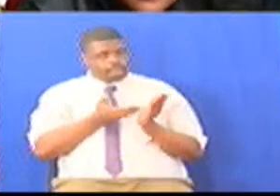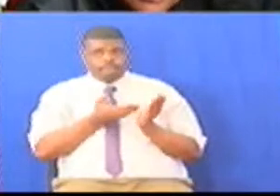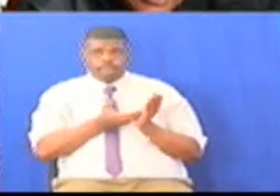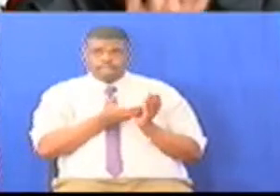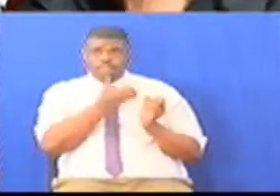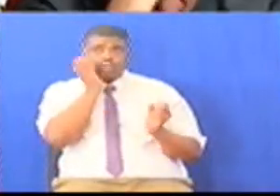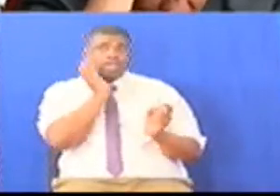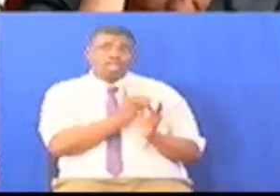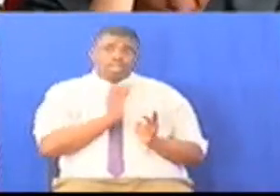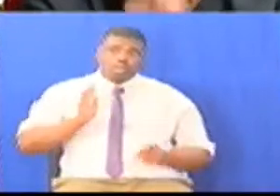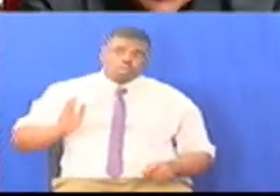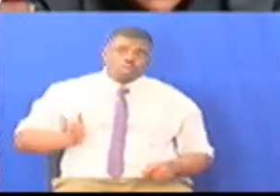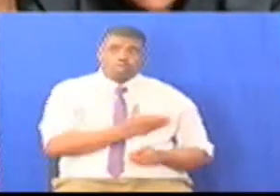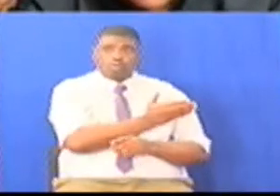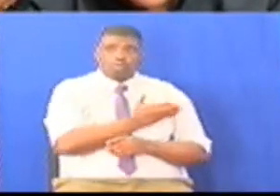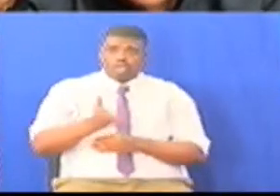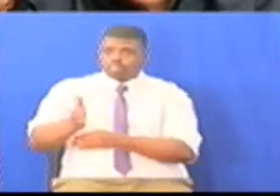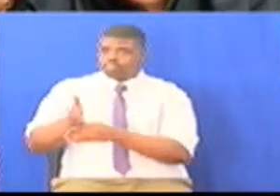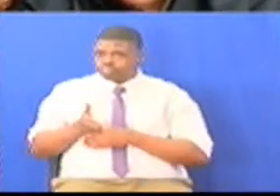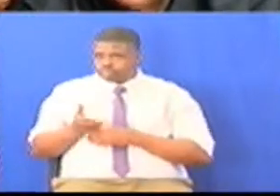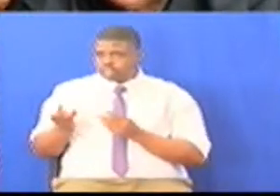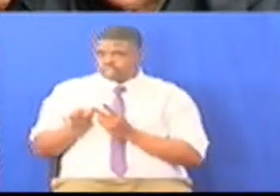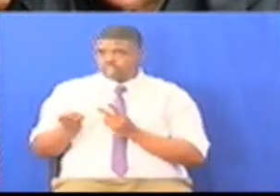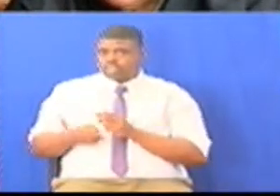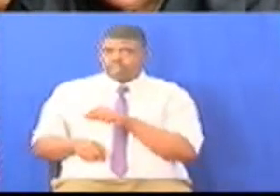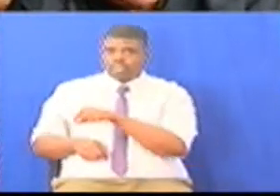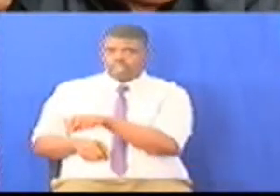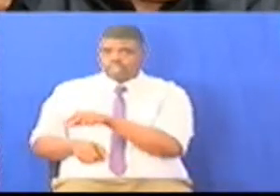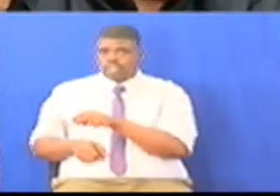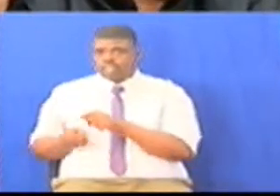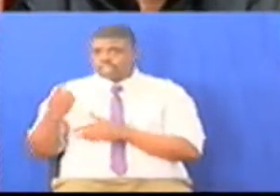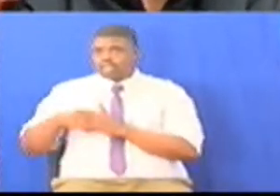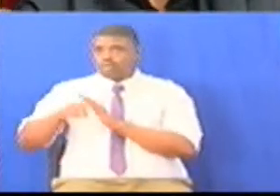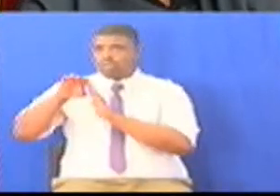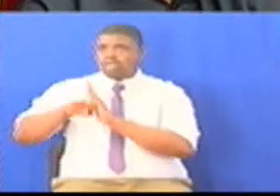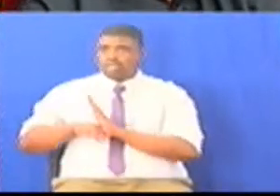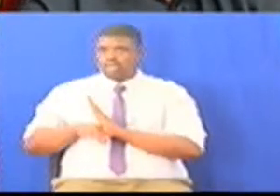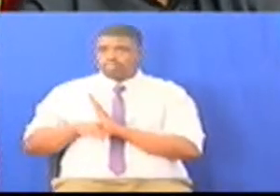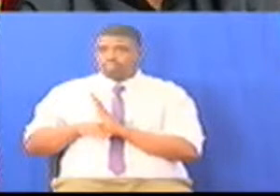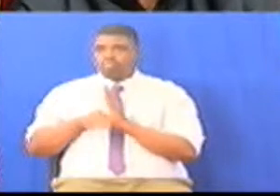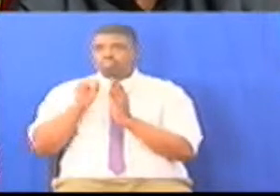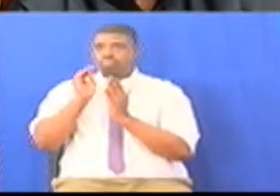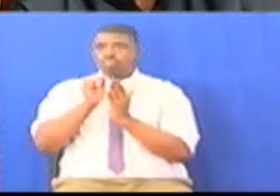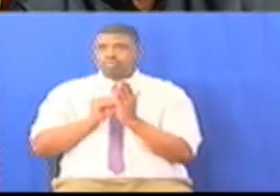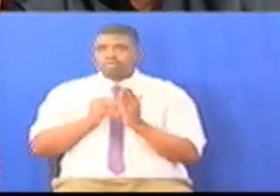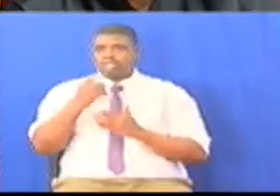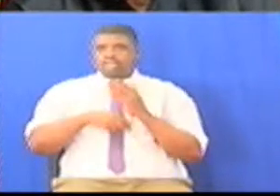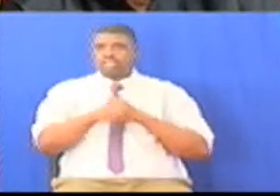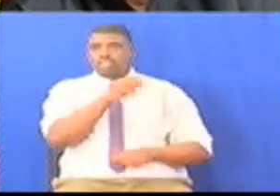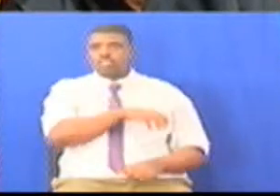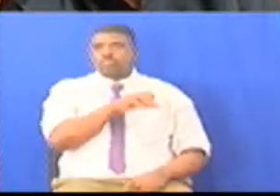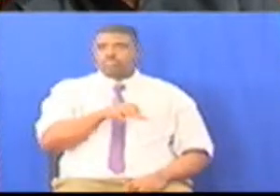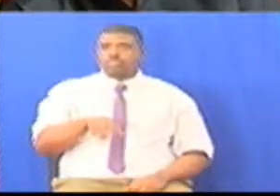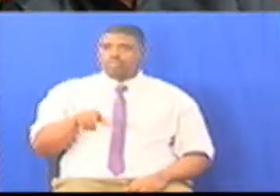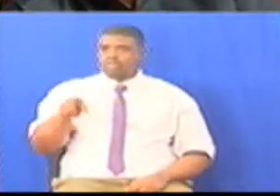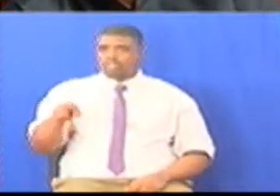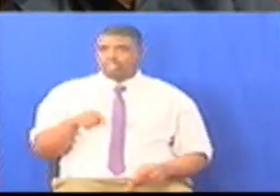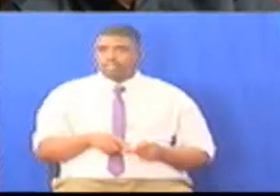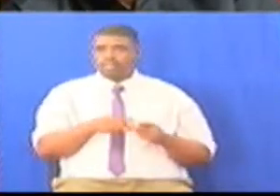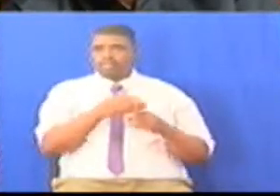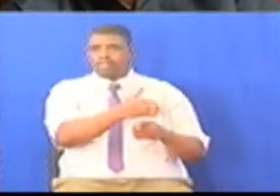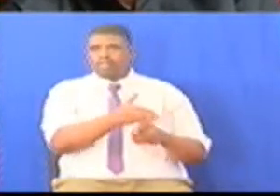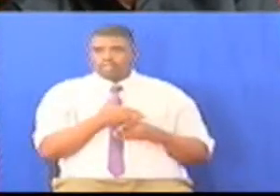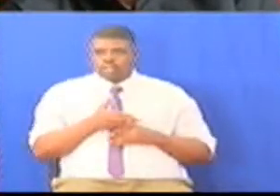yanalenga kuyaondoa makampuni ya aina hii ya aina mbili katika utaratibu wa kujiorodhesha katika soko hilo. Makampuni hayo ni